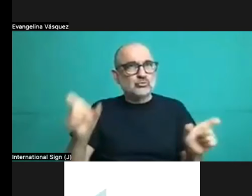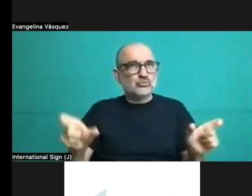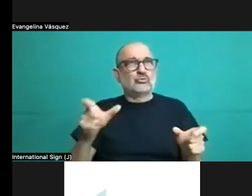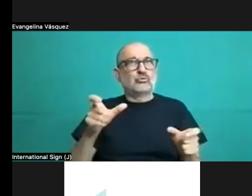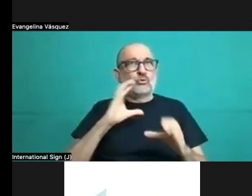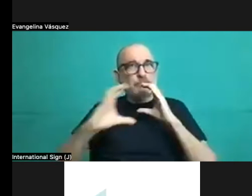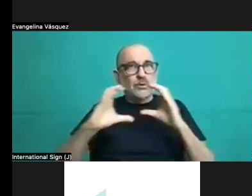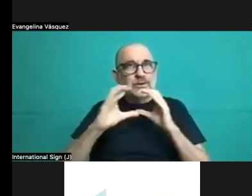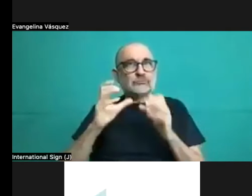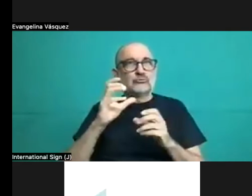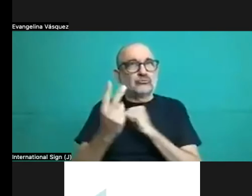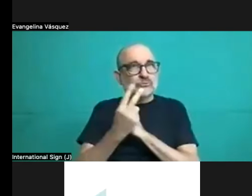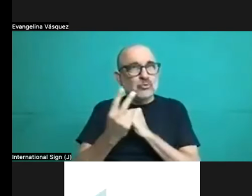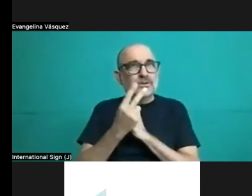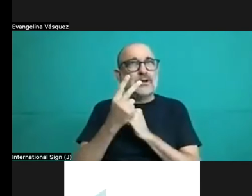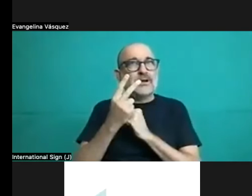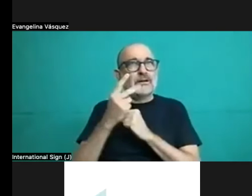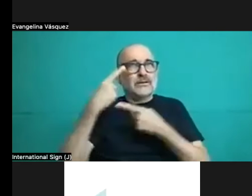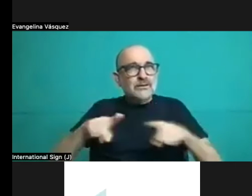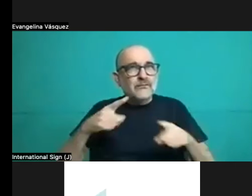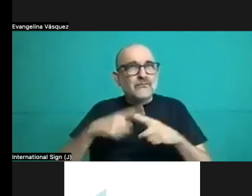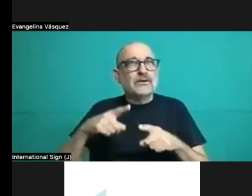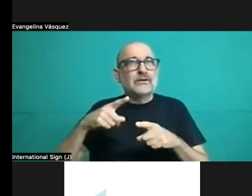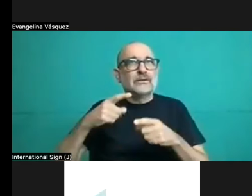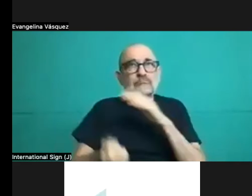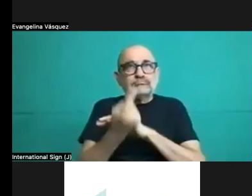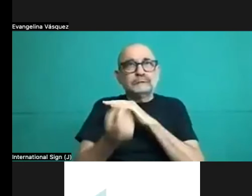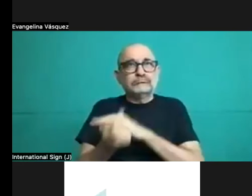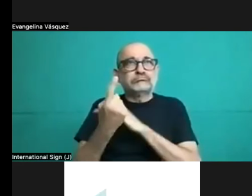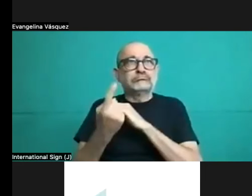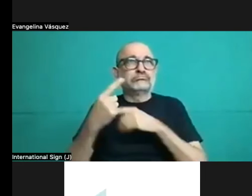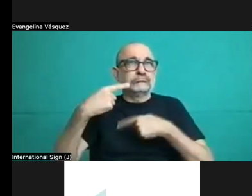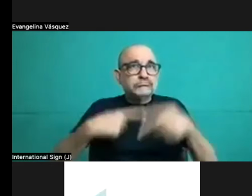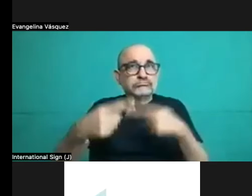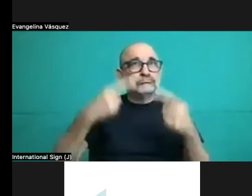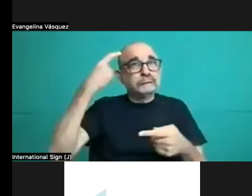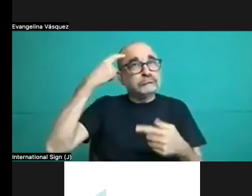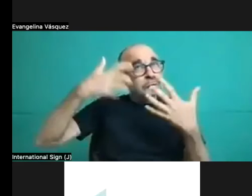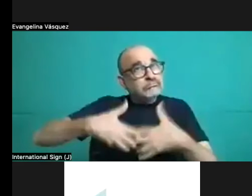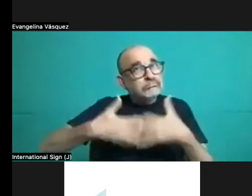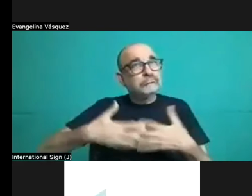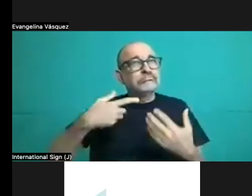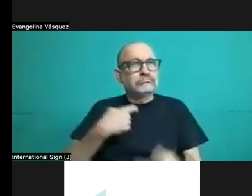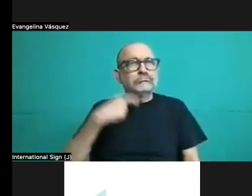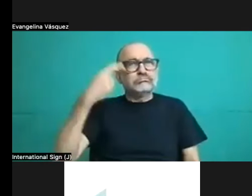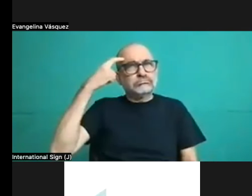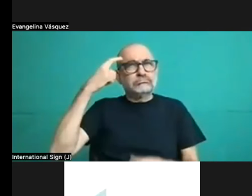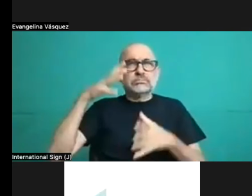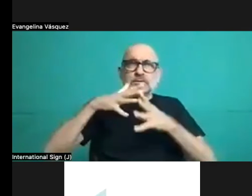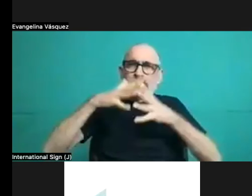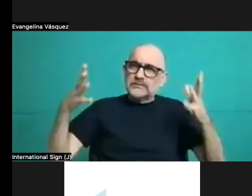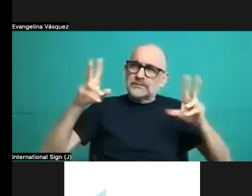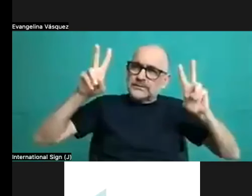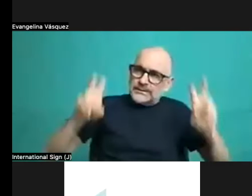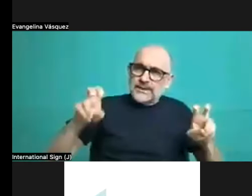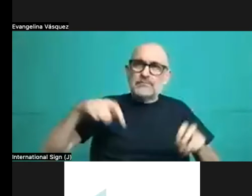Et peut-être dans un autre espace, on pourrait parler des systèmes d'alerte des événements adverses.